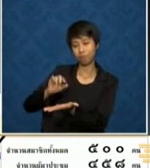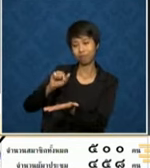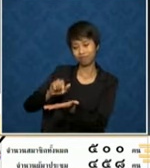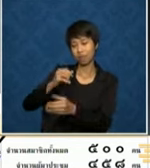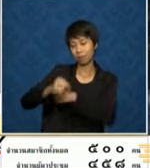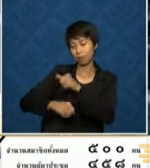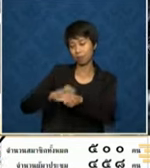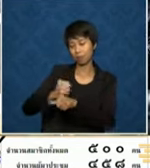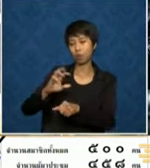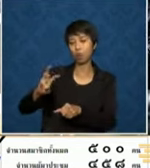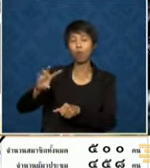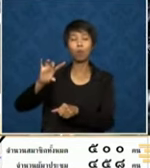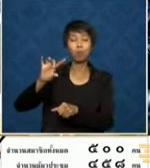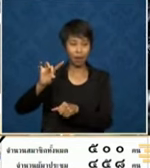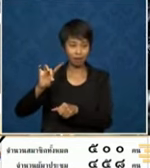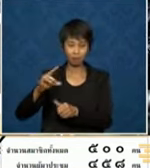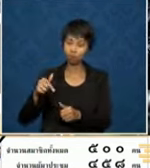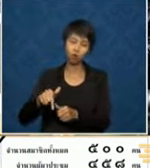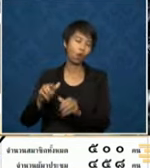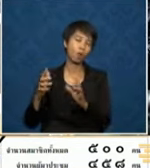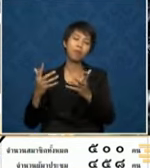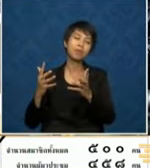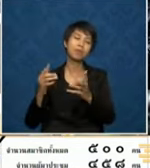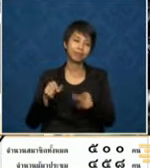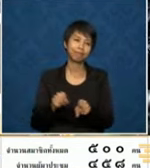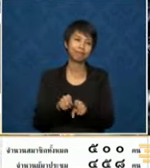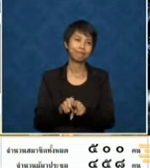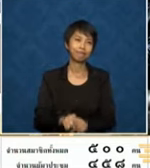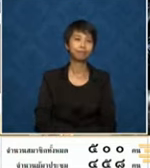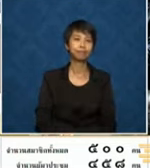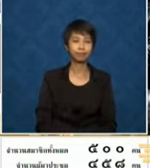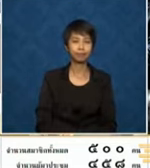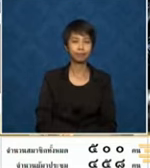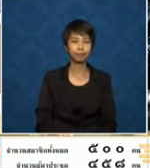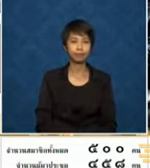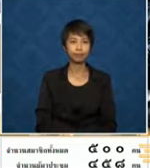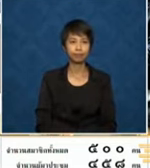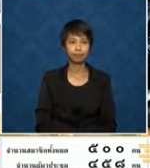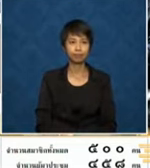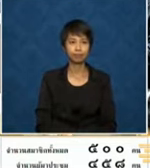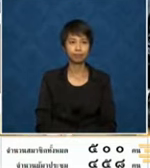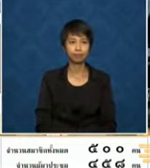ก็ยังไม่มีการพูดถึงเรื่องนี้แต่อย่างใดค่ะท่านประธาน